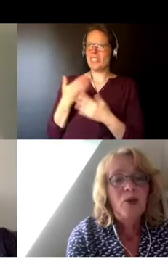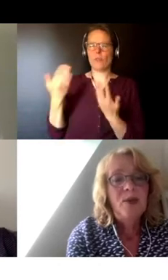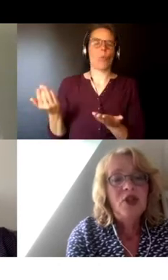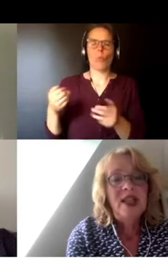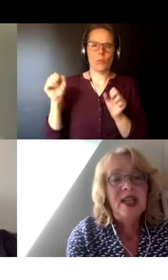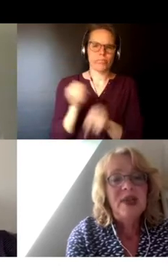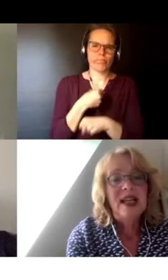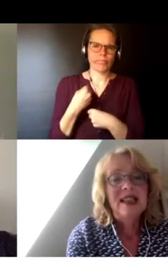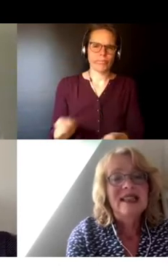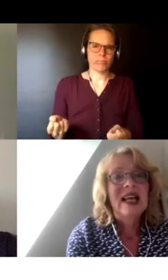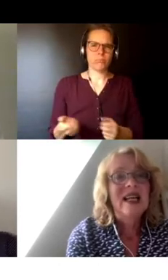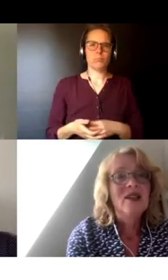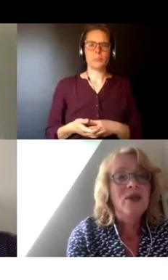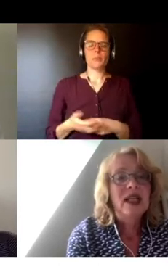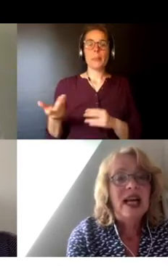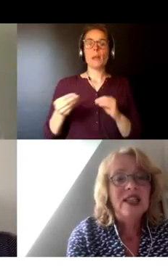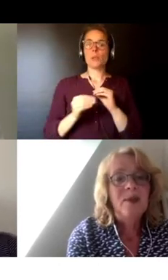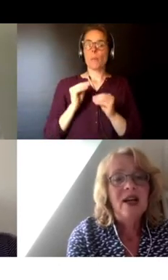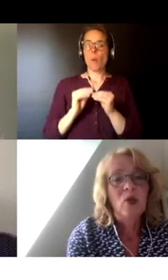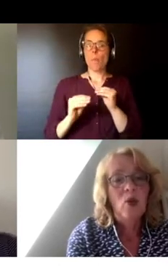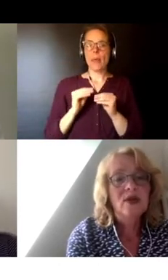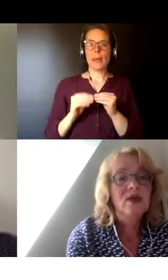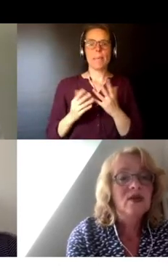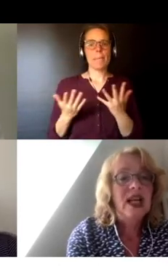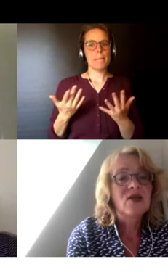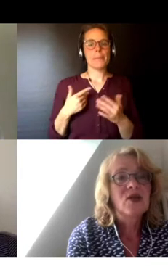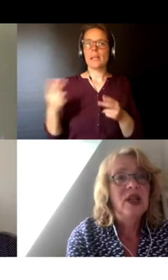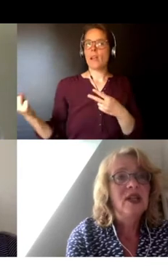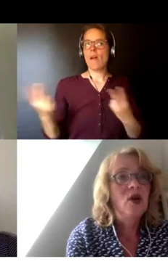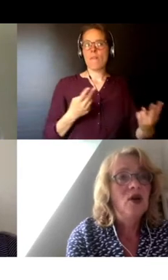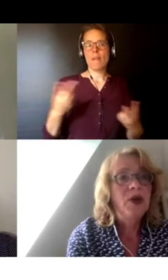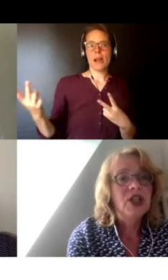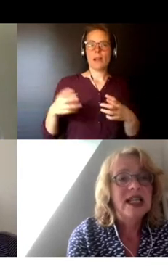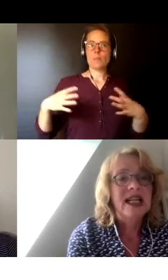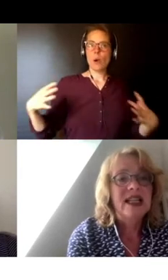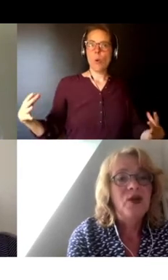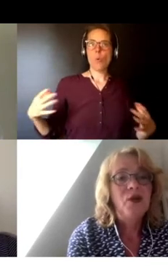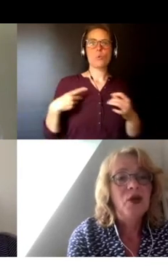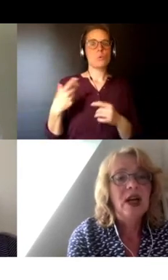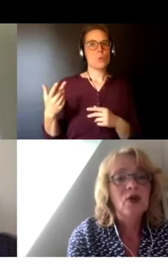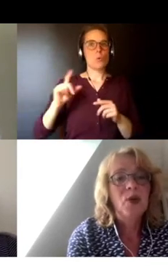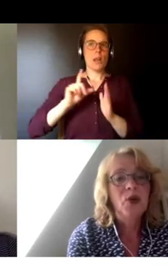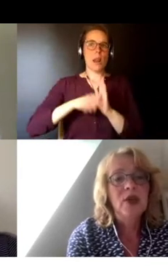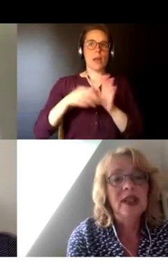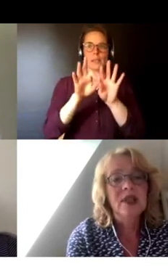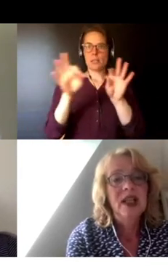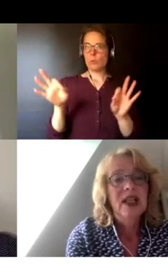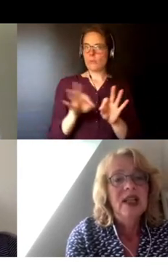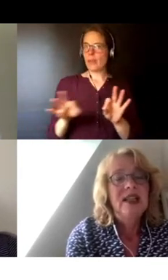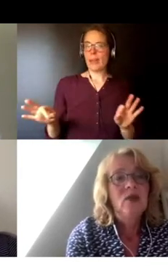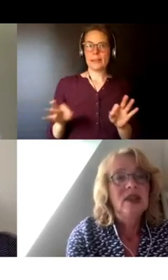das Problem besteht eben darin, dass es keine vergleichbar große und leistungsfähige europäische Alternative für Cloud Computing